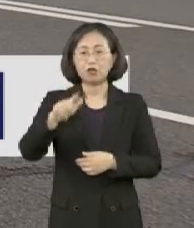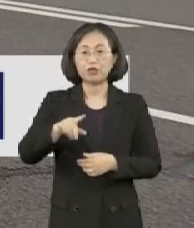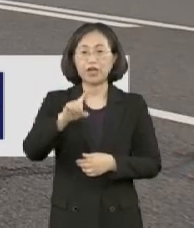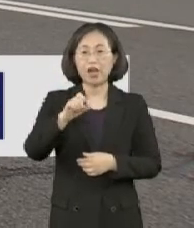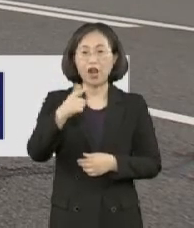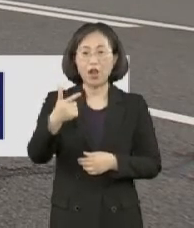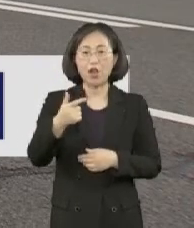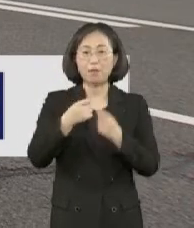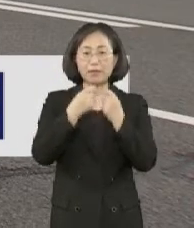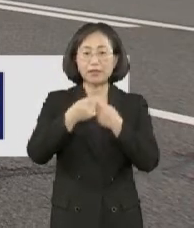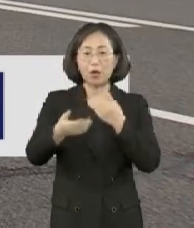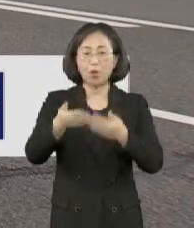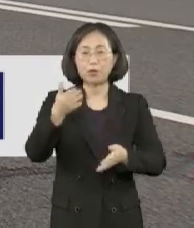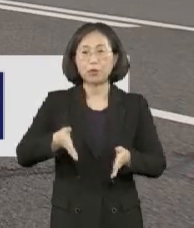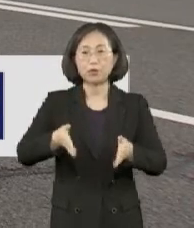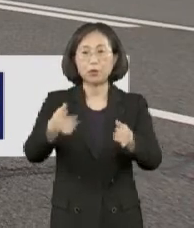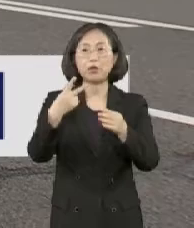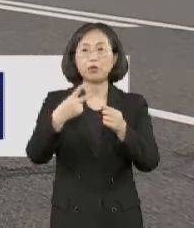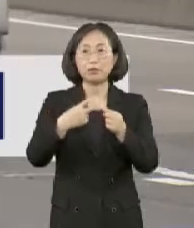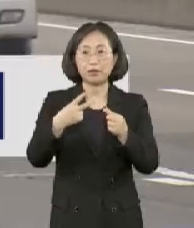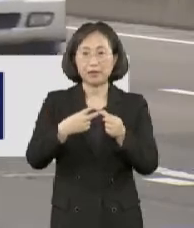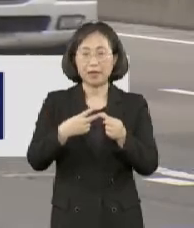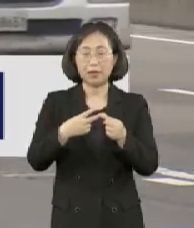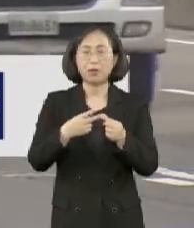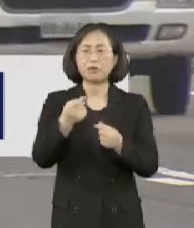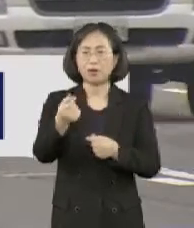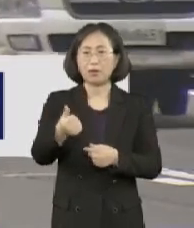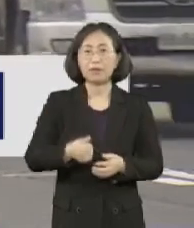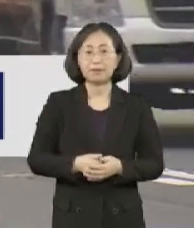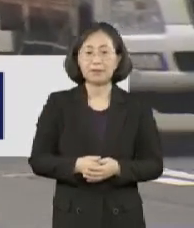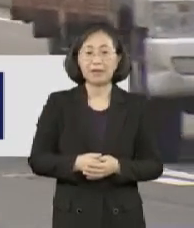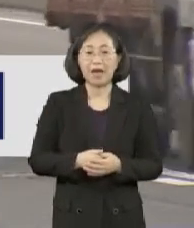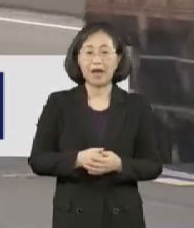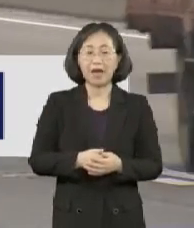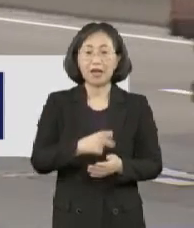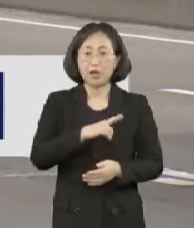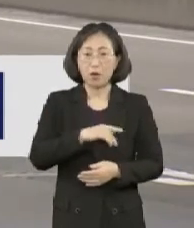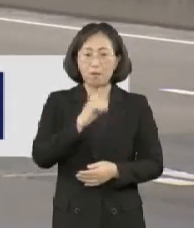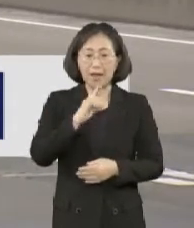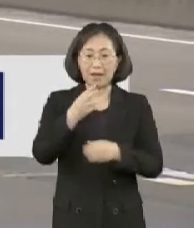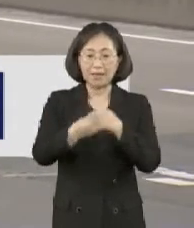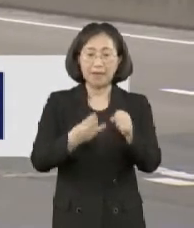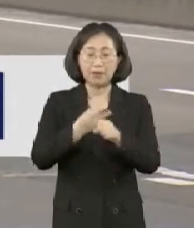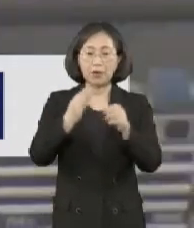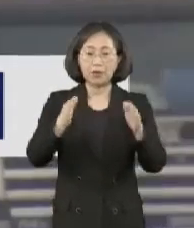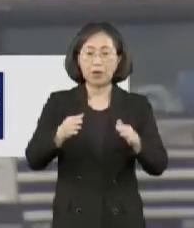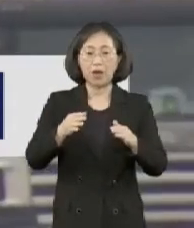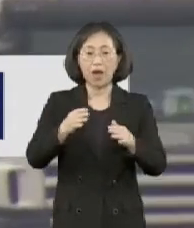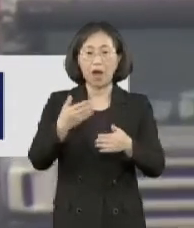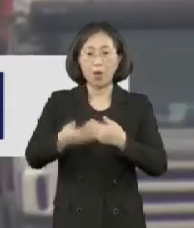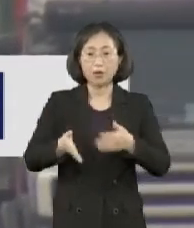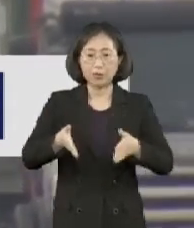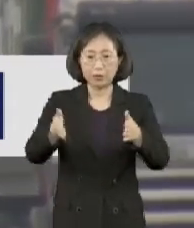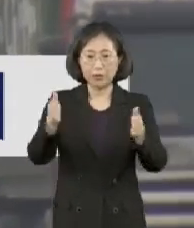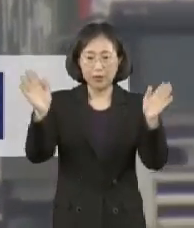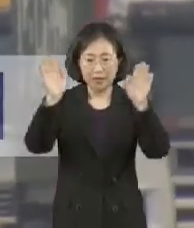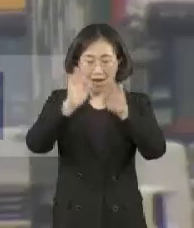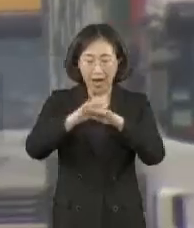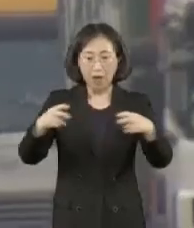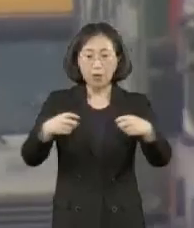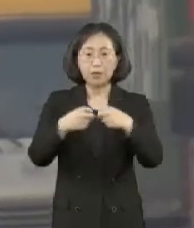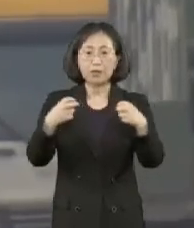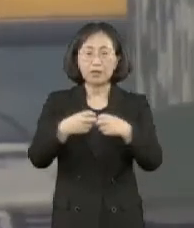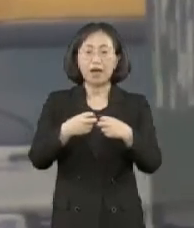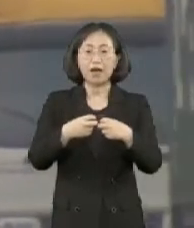민자고속도로 중 두 번째로 낮았습니다 소방 우 의원은 최근 3년간 고속도로 야간 교통사고 사망자